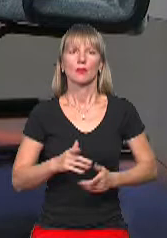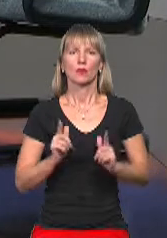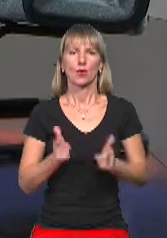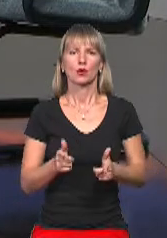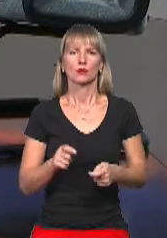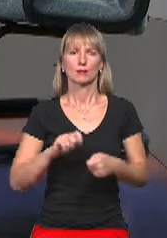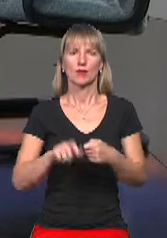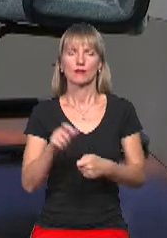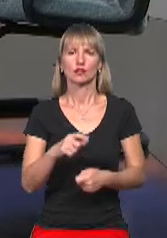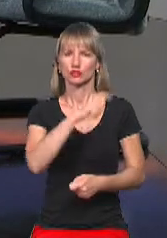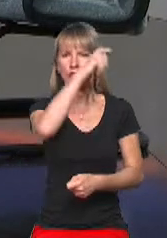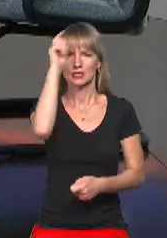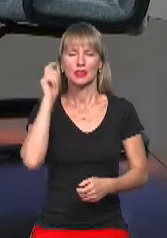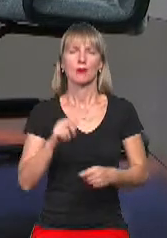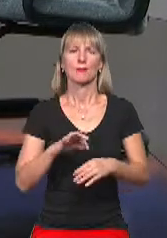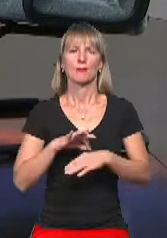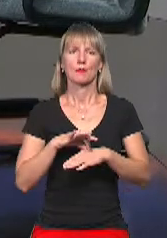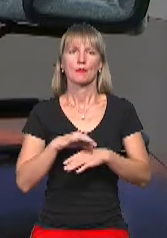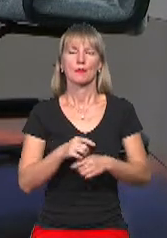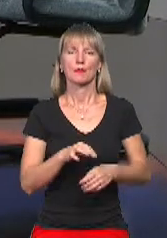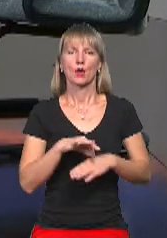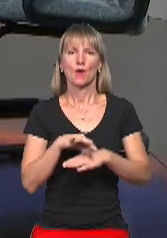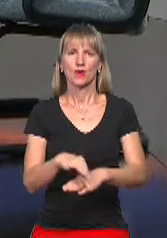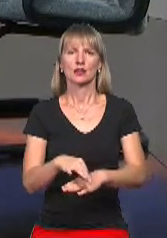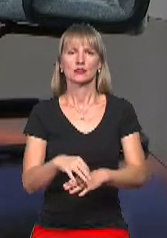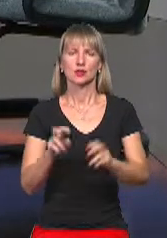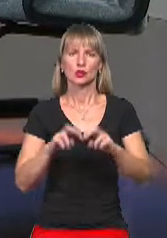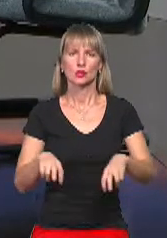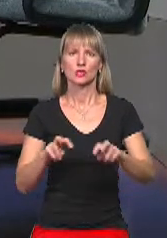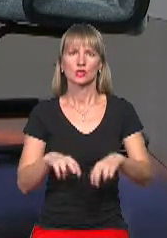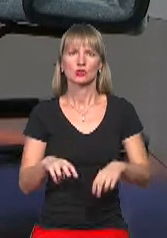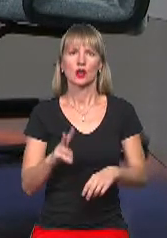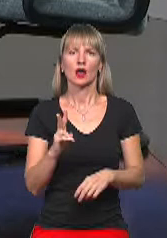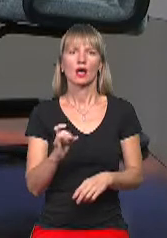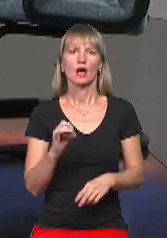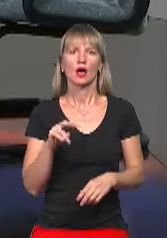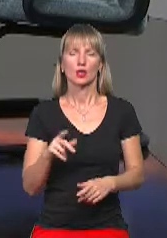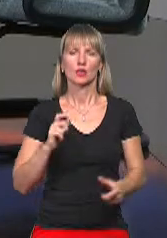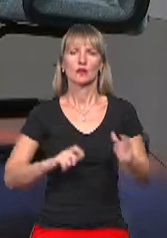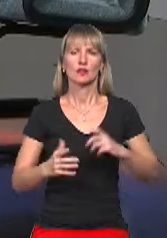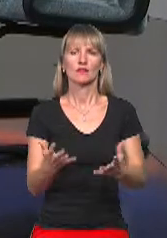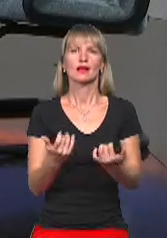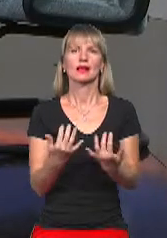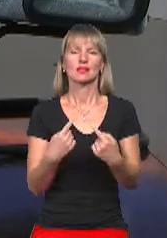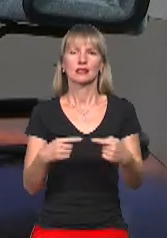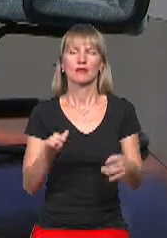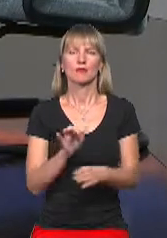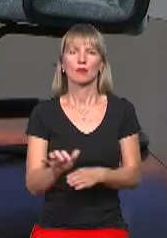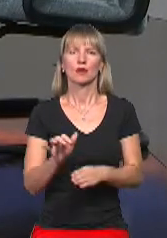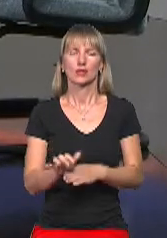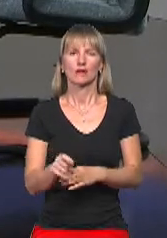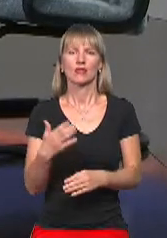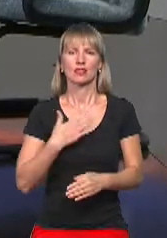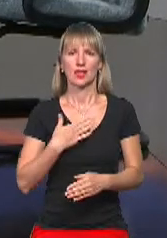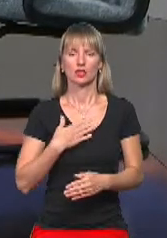експерти чеські провести їх дослідження, так, Карлов університет взяв кілька різних виробників, в тому